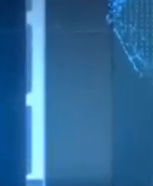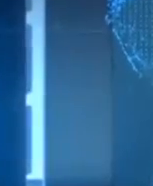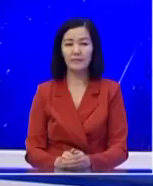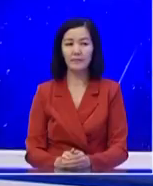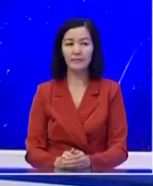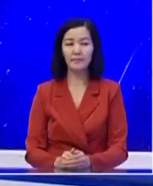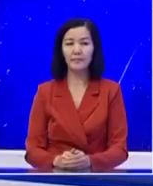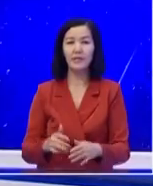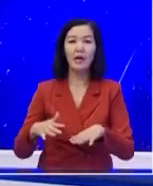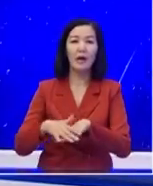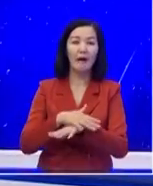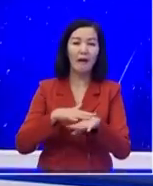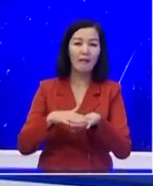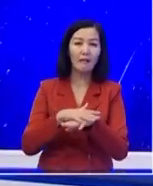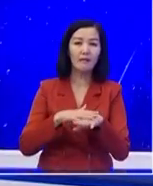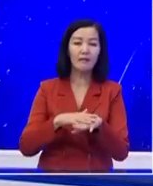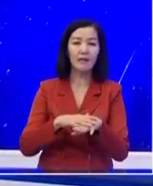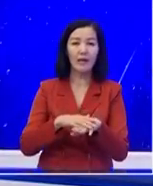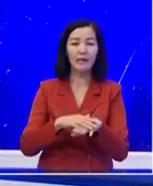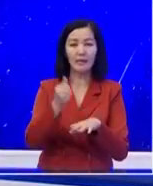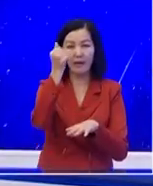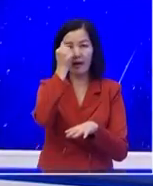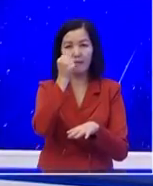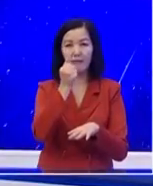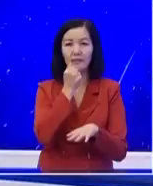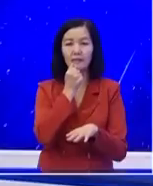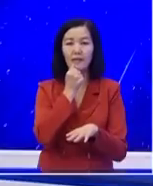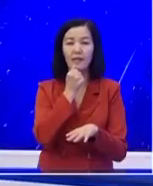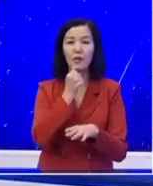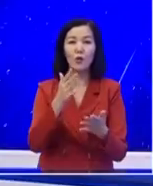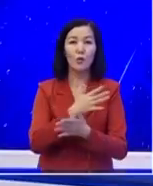Сұлтан. Халықтың алғысынан артық марапат жоқ. Тұңғыш